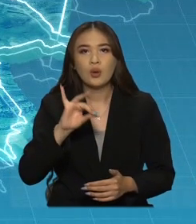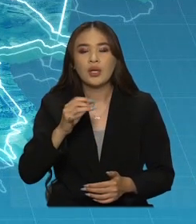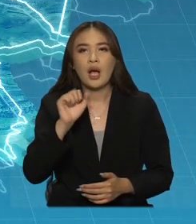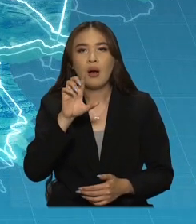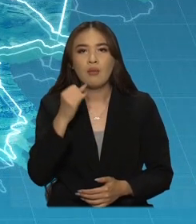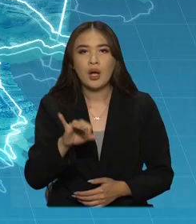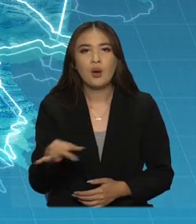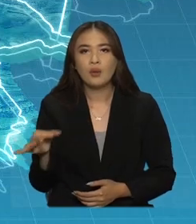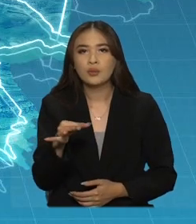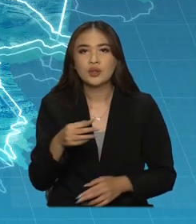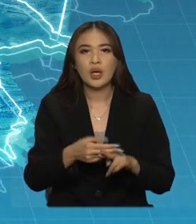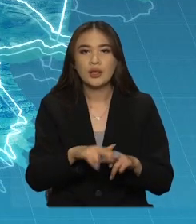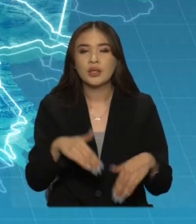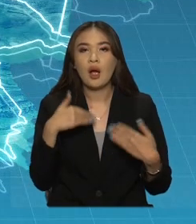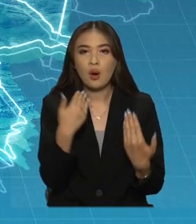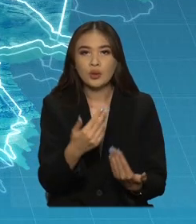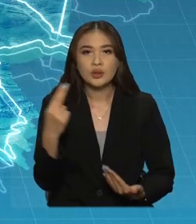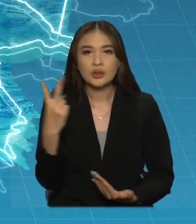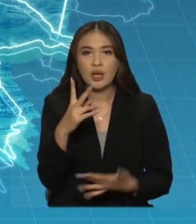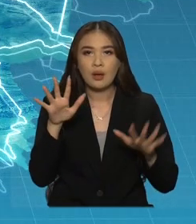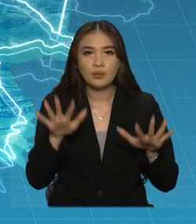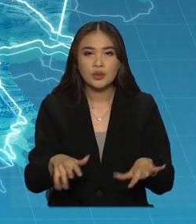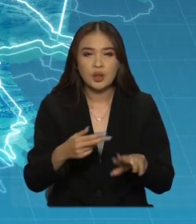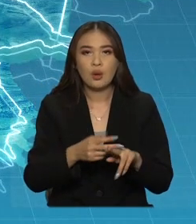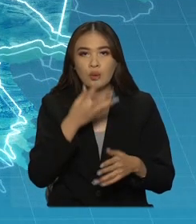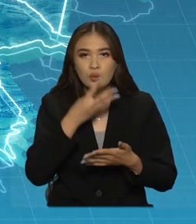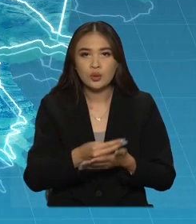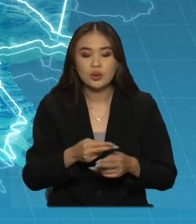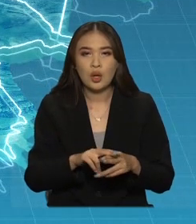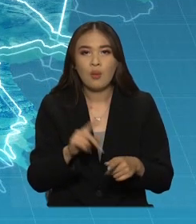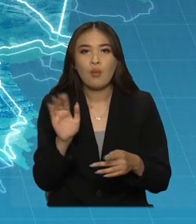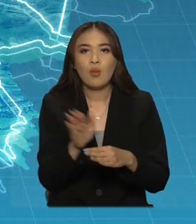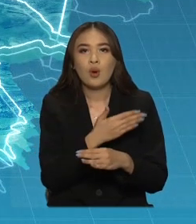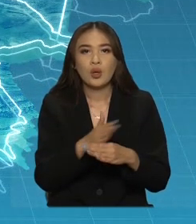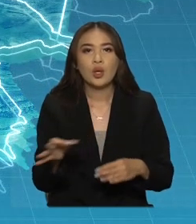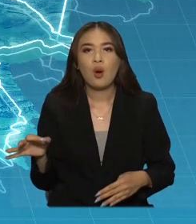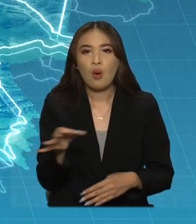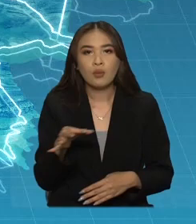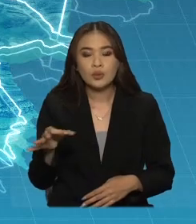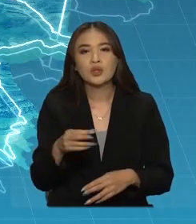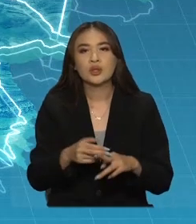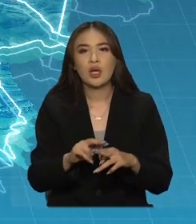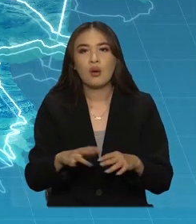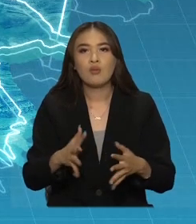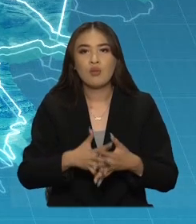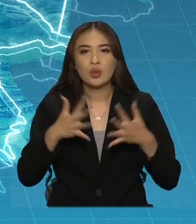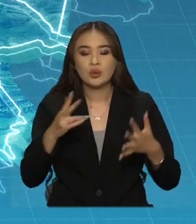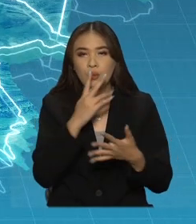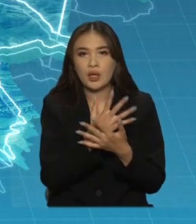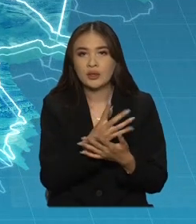облысы екен. Өйткені бұл екі өңірдің де еншісін алып, өз алдына бөлік облыс болып құрылғанына көп болған